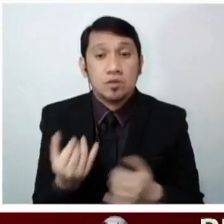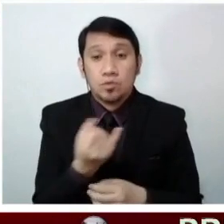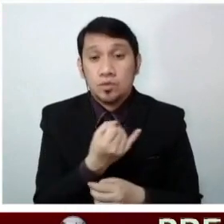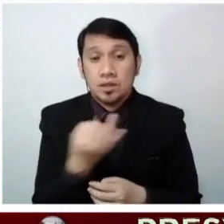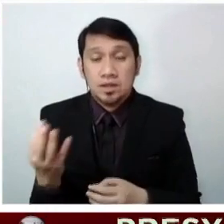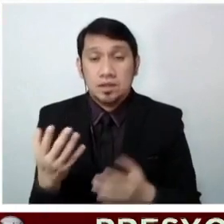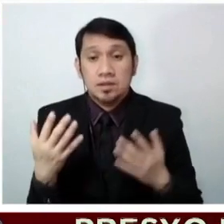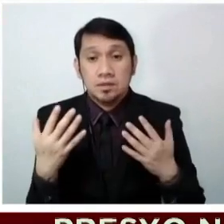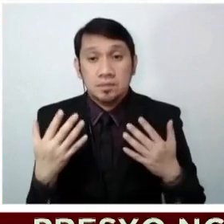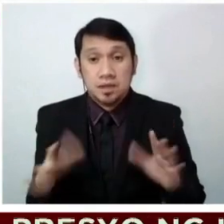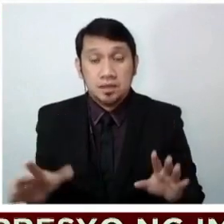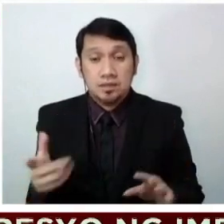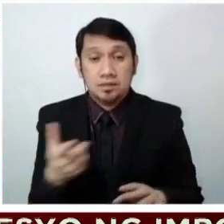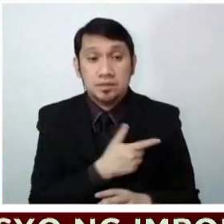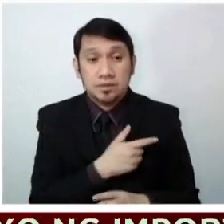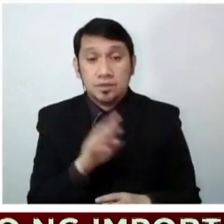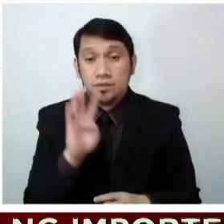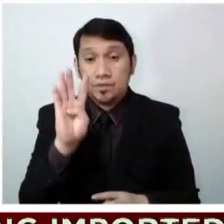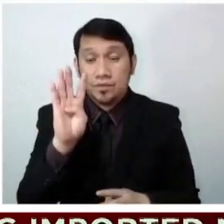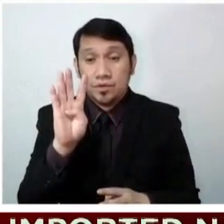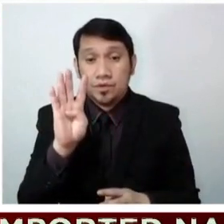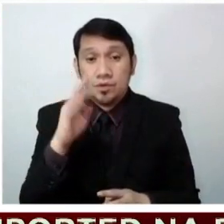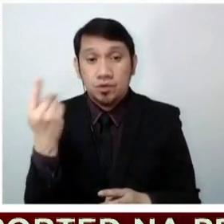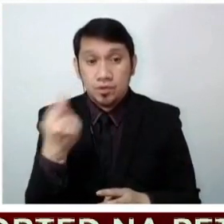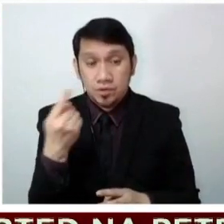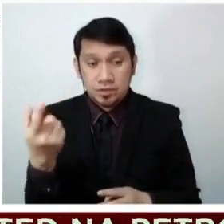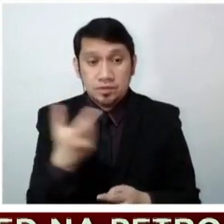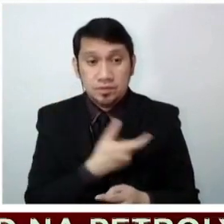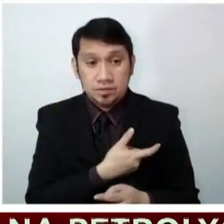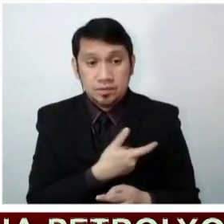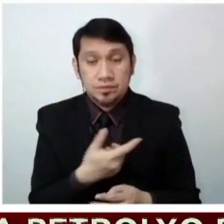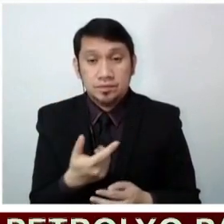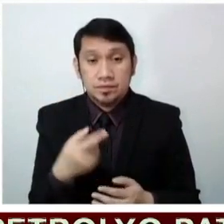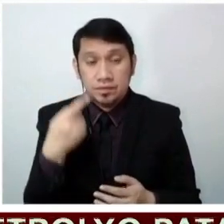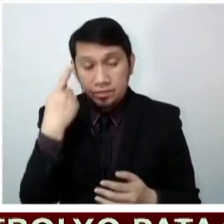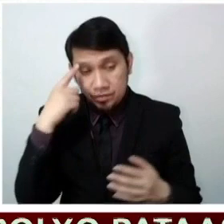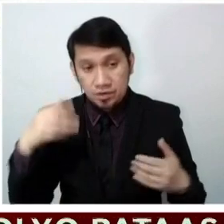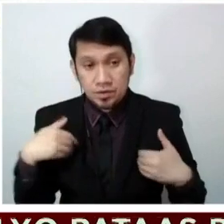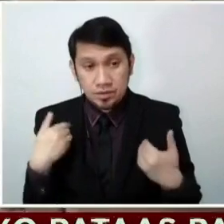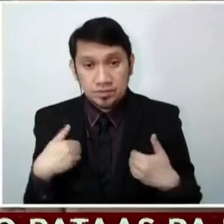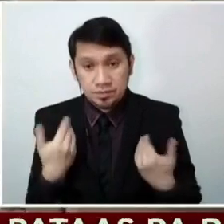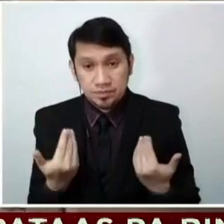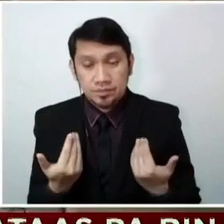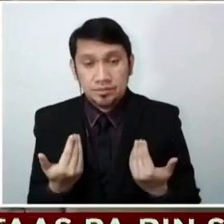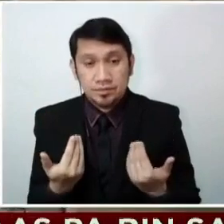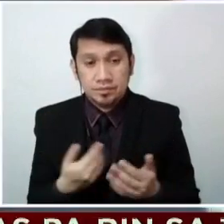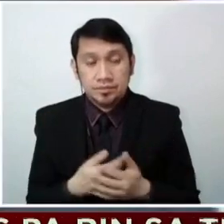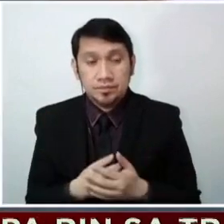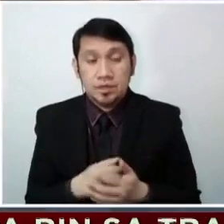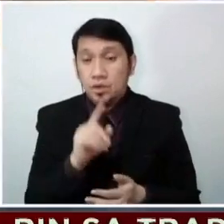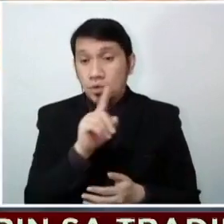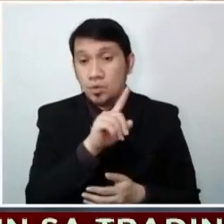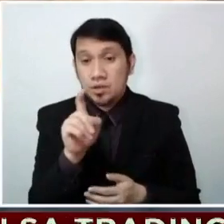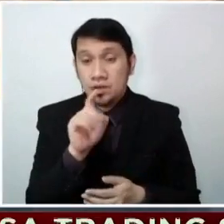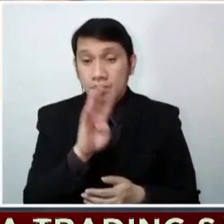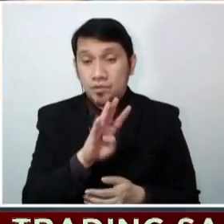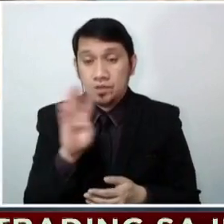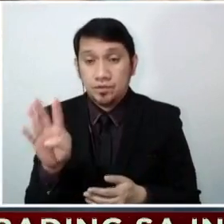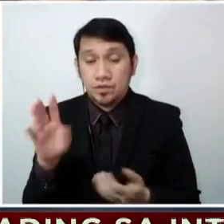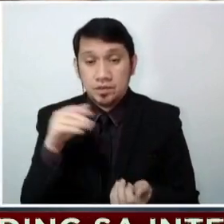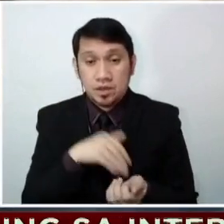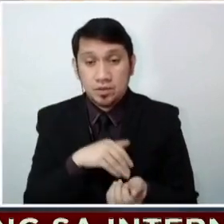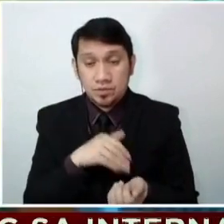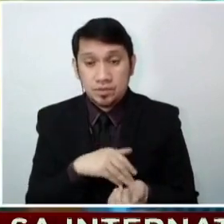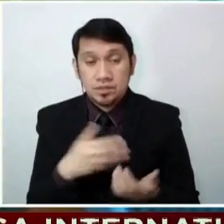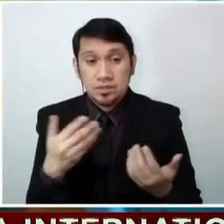after immunization is 4 lang sa pagbabakuna natin ng mga batang with comorbidities. 144,000 na mga batang